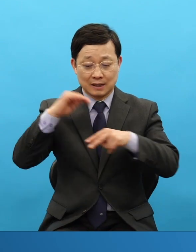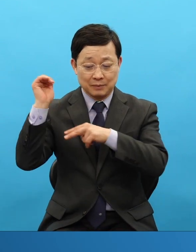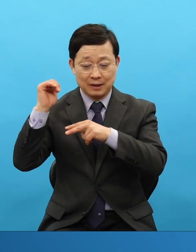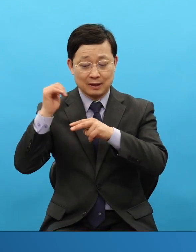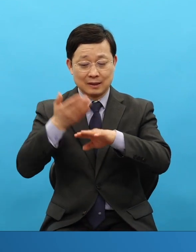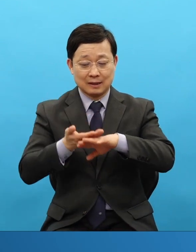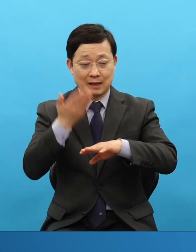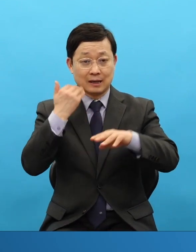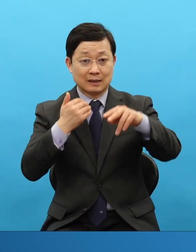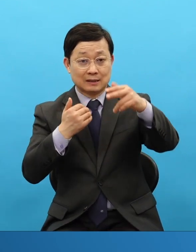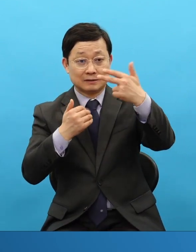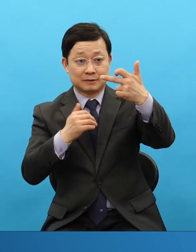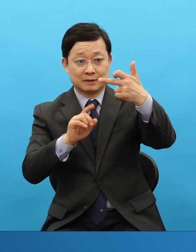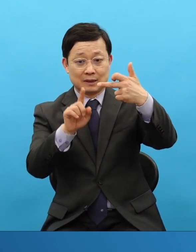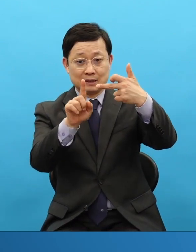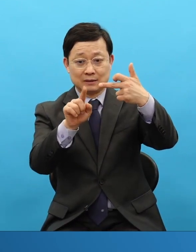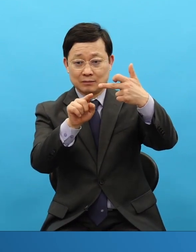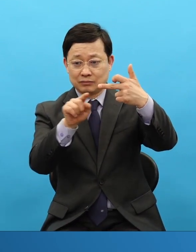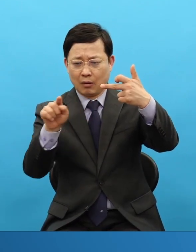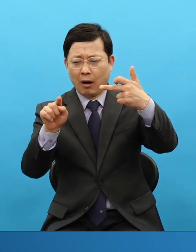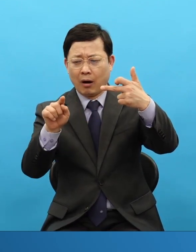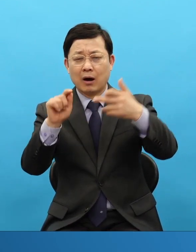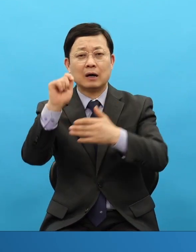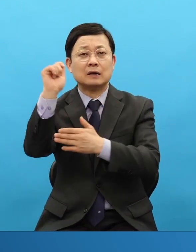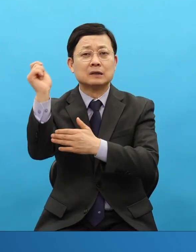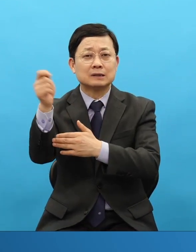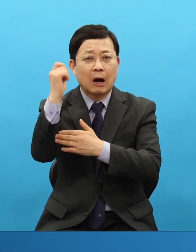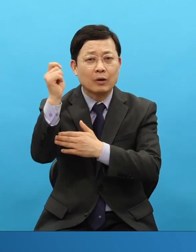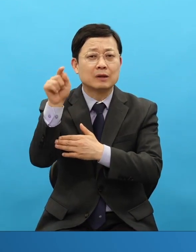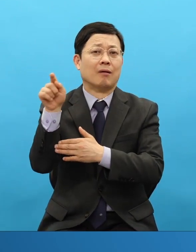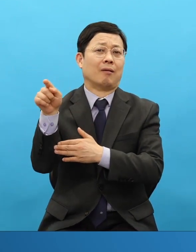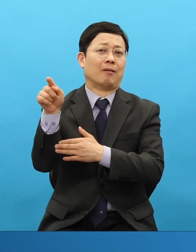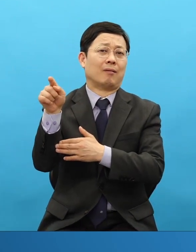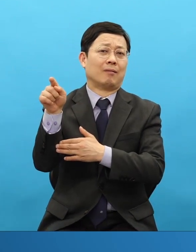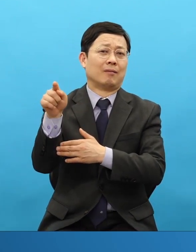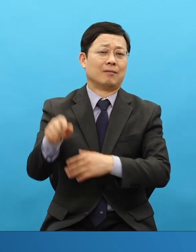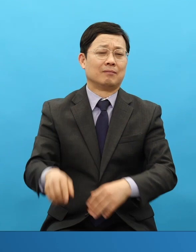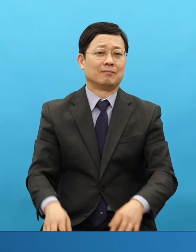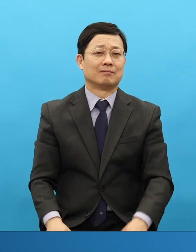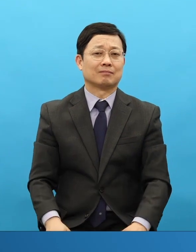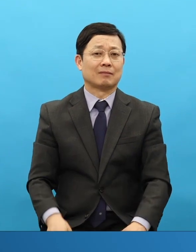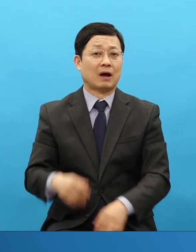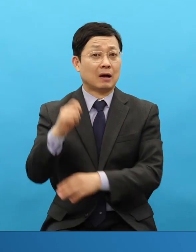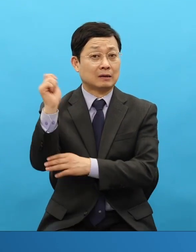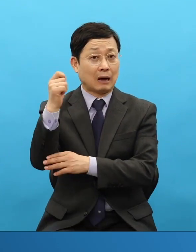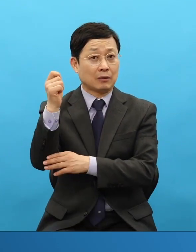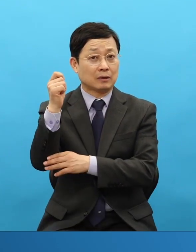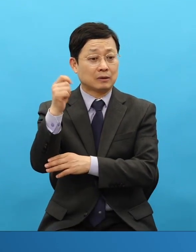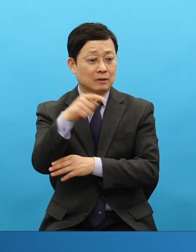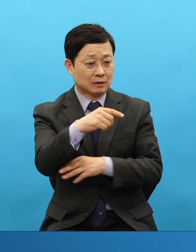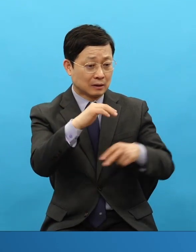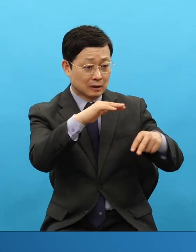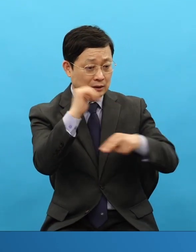다윗입니다. It is David. 여러분, 다윗이 사무엘을 만나가 안수받았죠. And so David